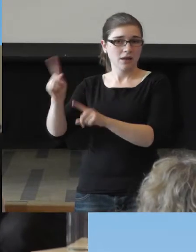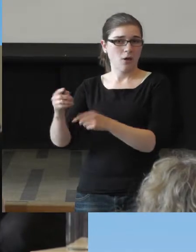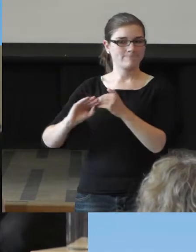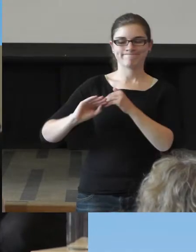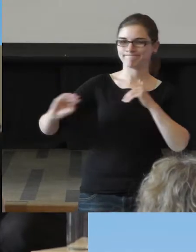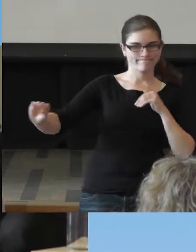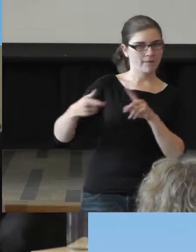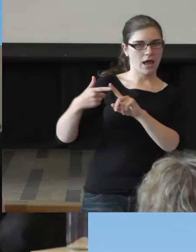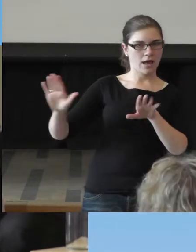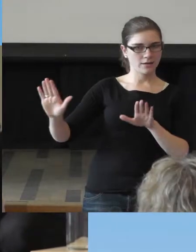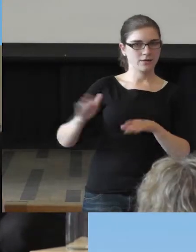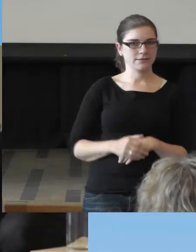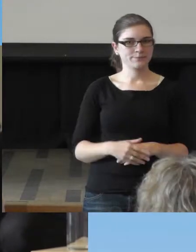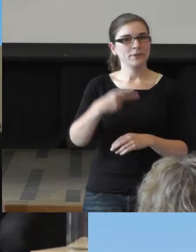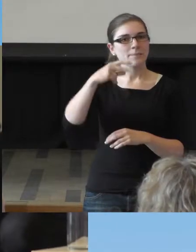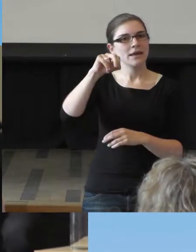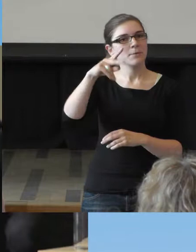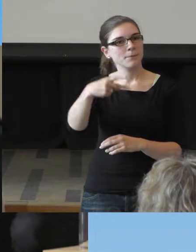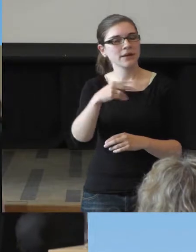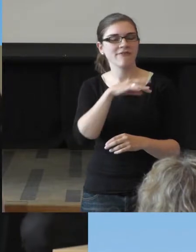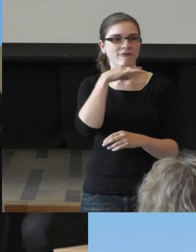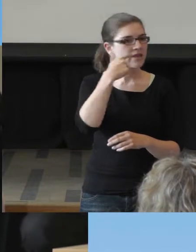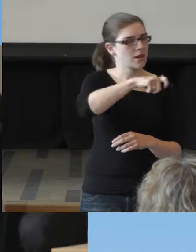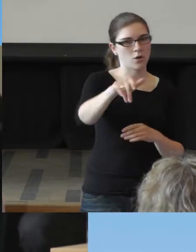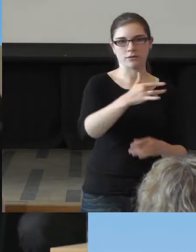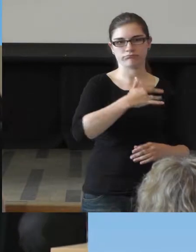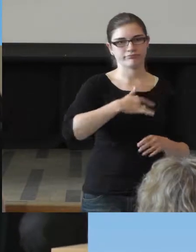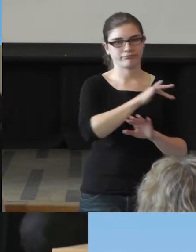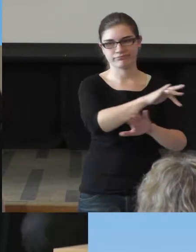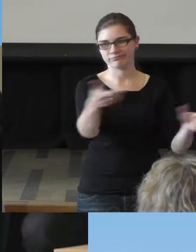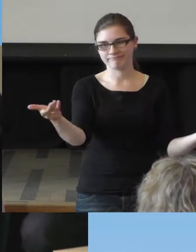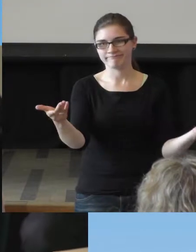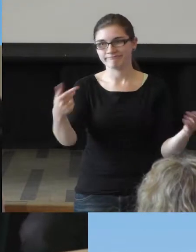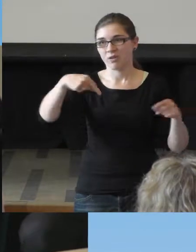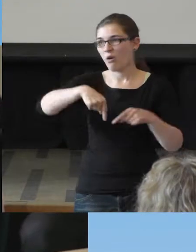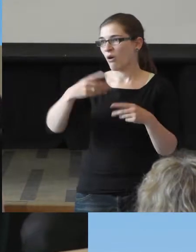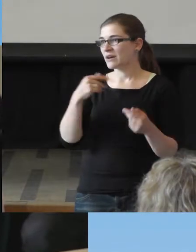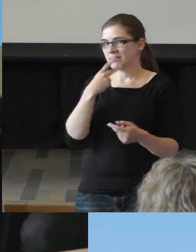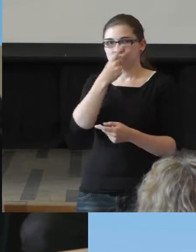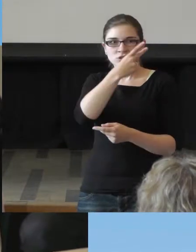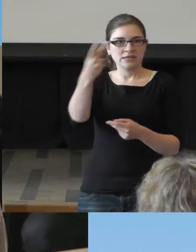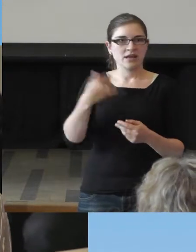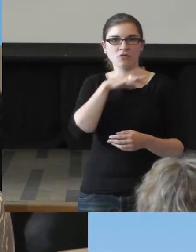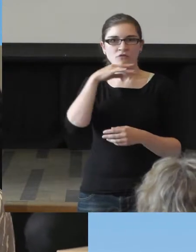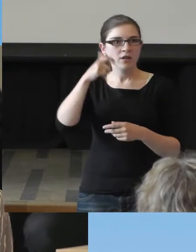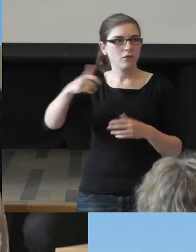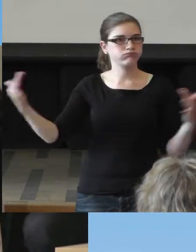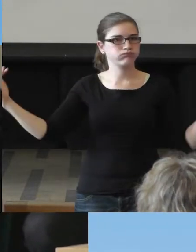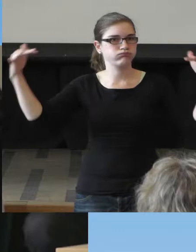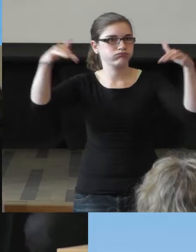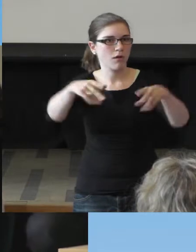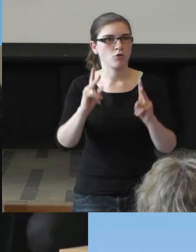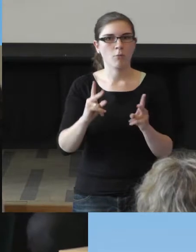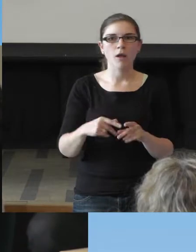Die Polyneuropathie betrifft viele Leute, wir sehen es ja heute, sie sind so zahlreich gekommen wie eigentlich